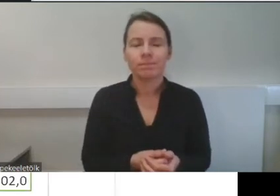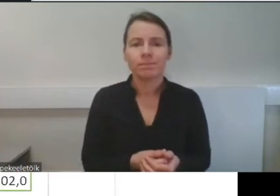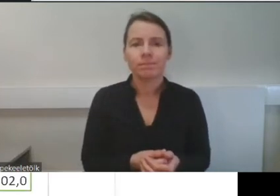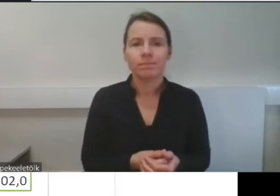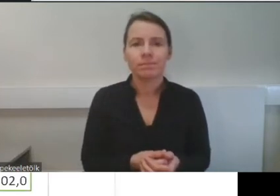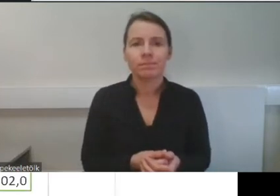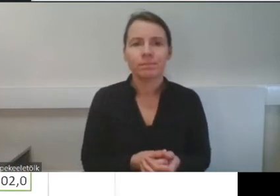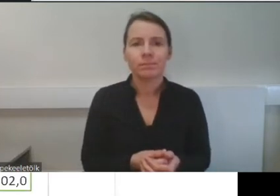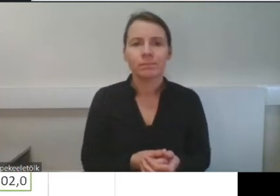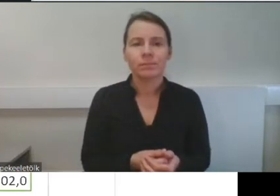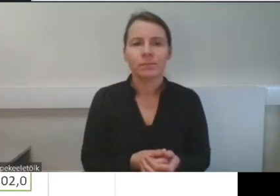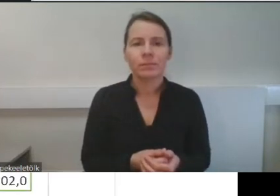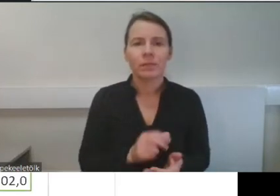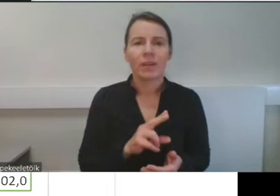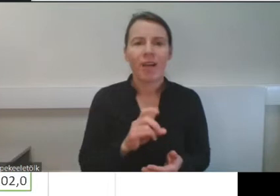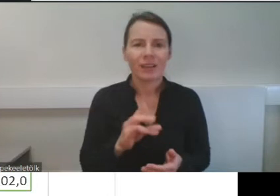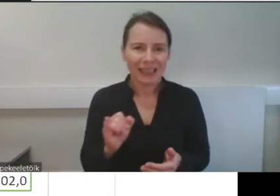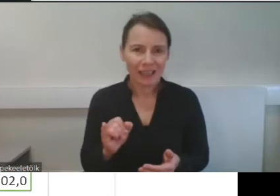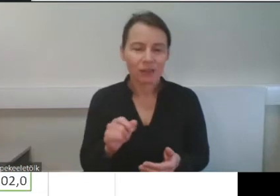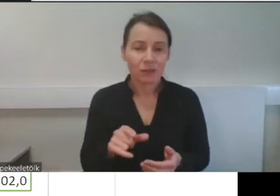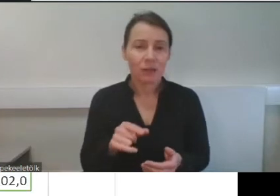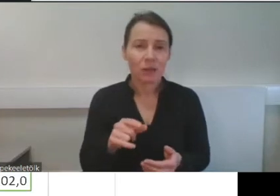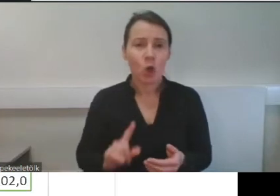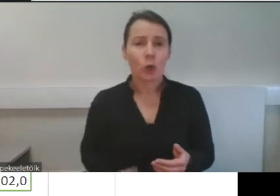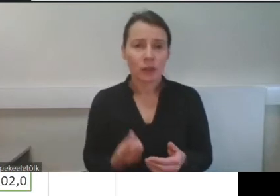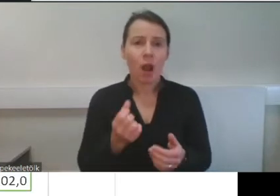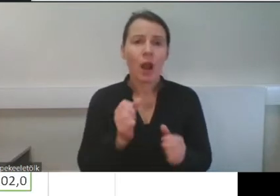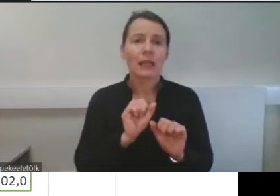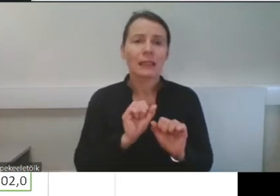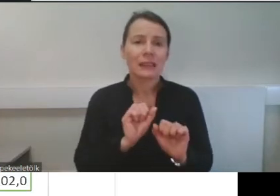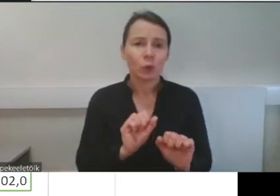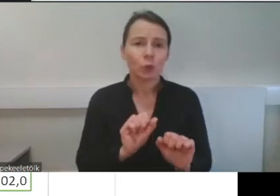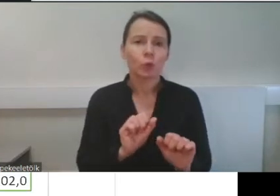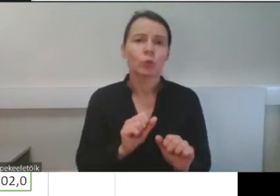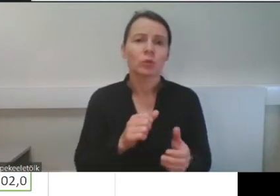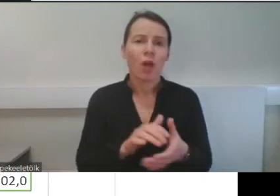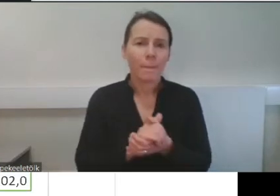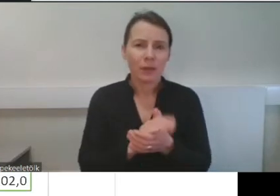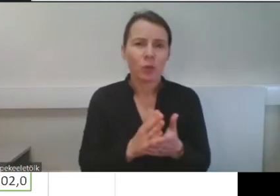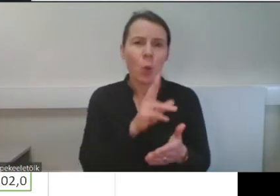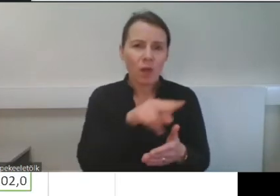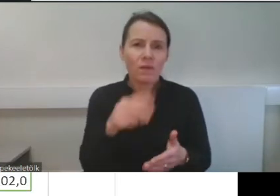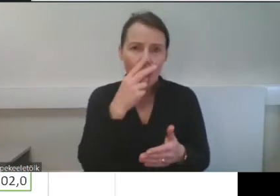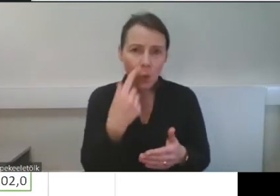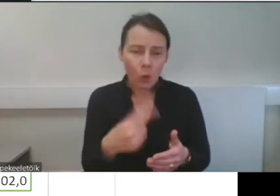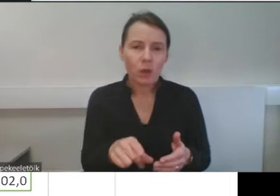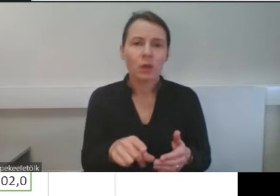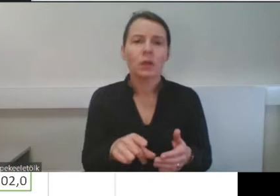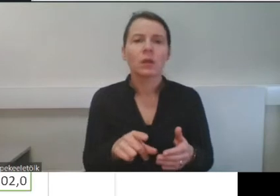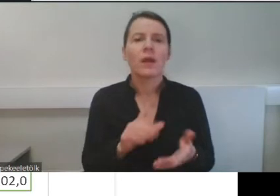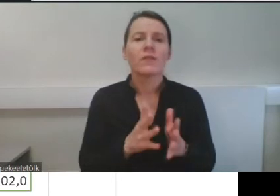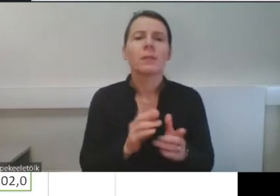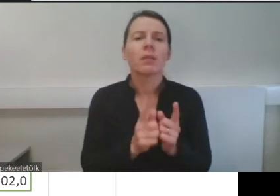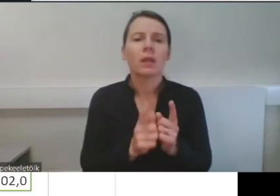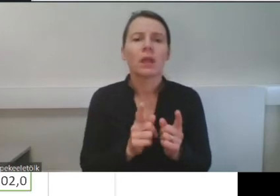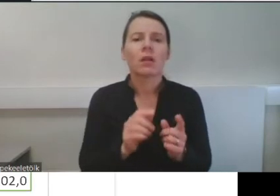Ja Staari statistikas tulevad välja ka pöördumised lastekaitse teemadel ja siin on vaadatud ka seda